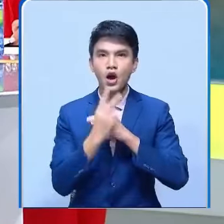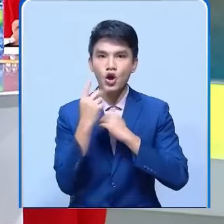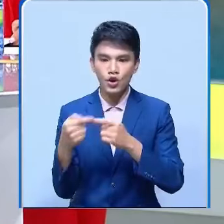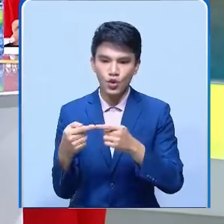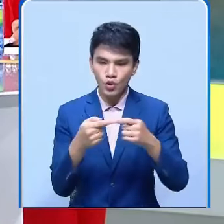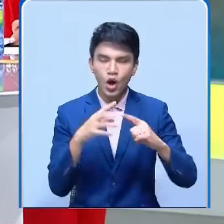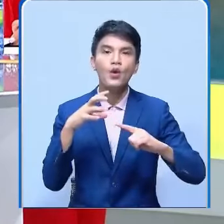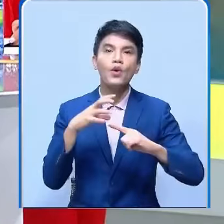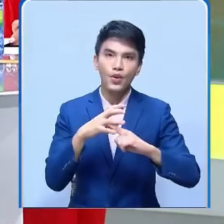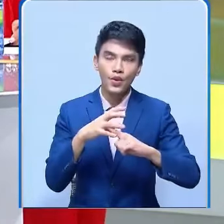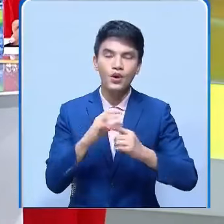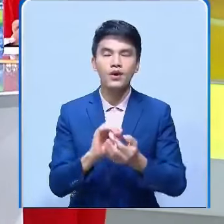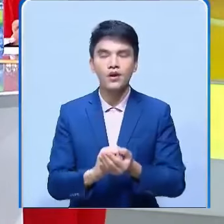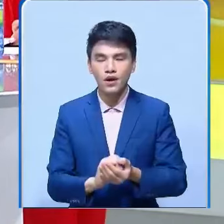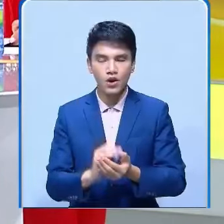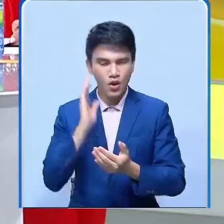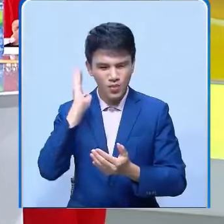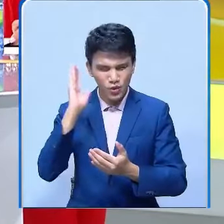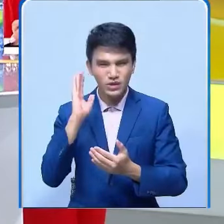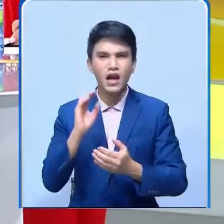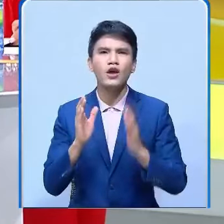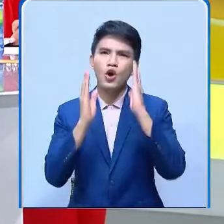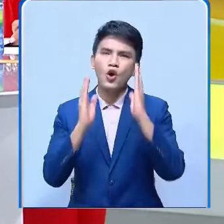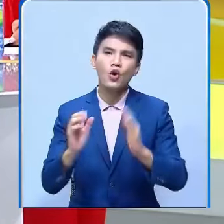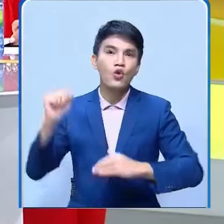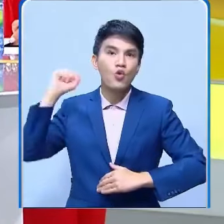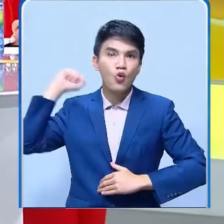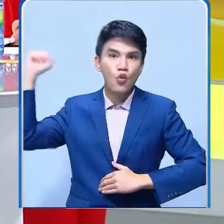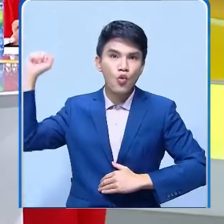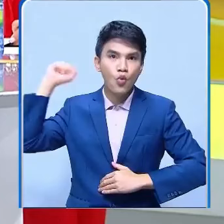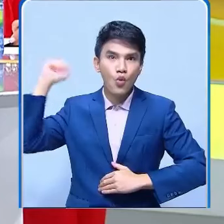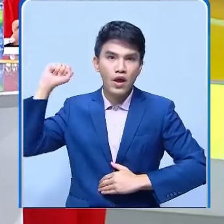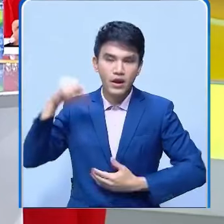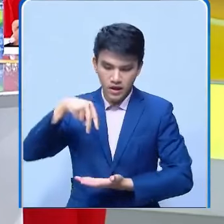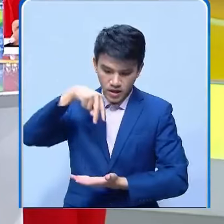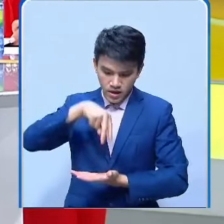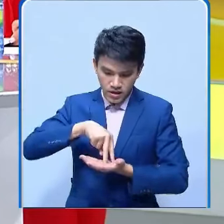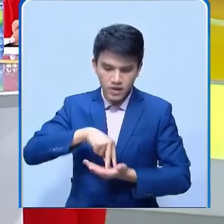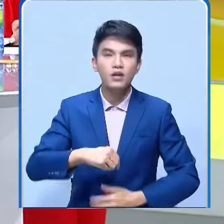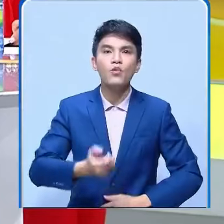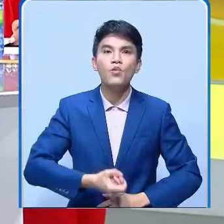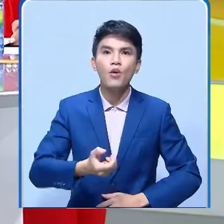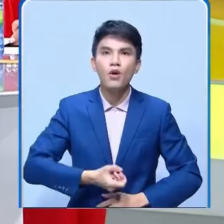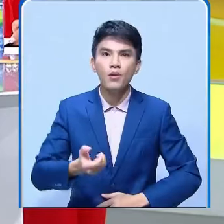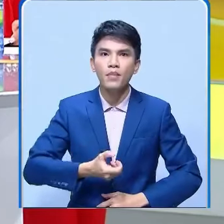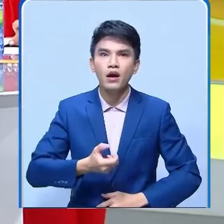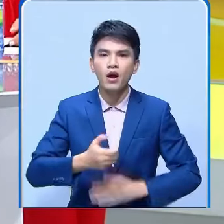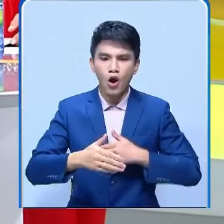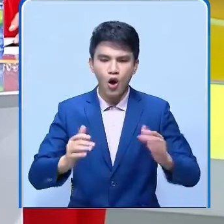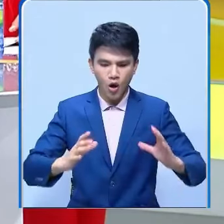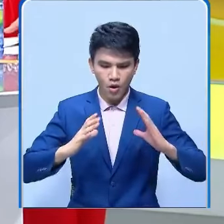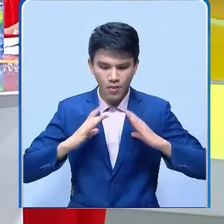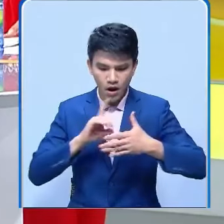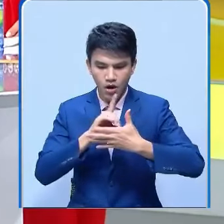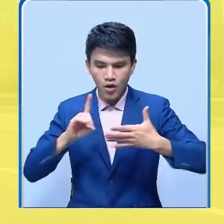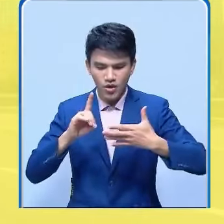ที่พัทยาผู้ชมเป็นเรื่องของชายชาวคูเวตเขายืนสำเร็จความใคร่อยู่ที่ระเบียงห้องพักคอนโดมิเนียมของตัวเองครับไม่ส